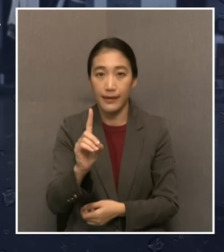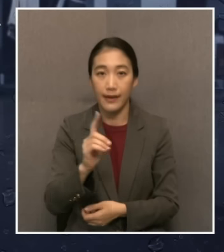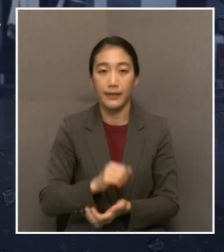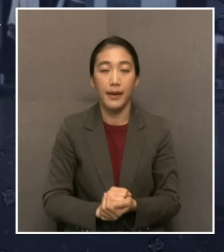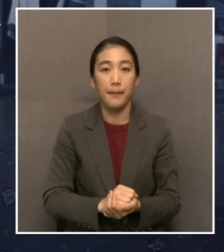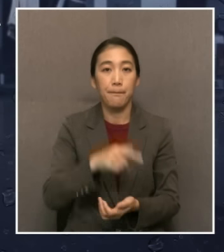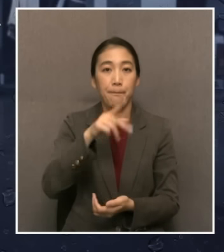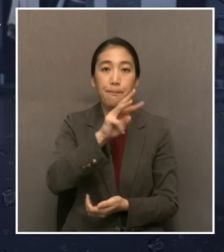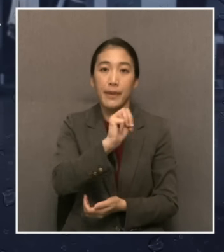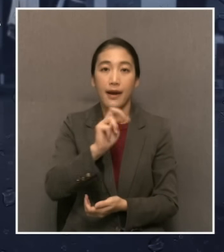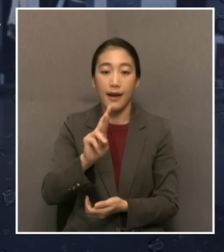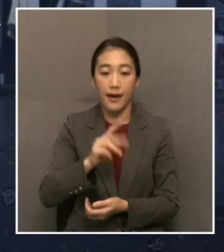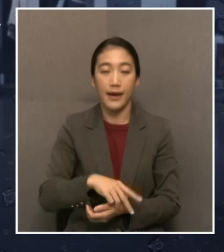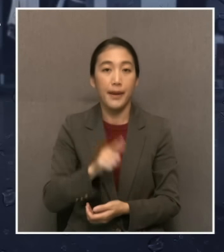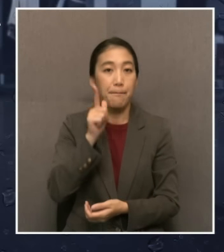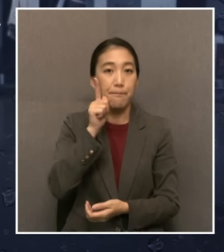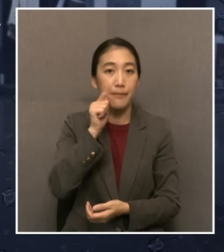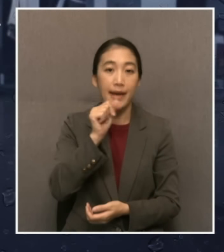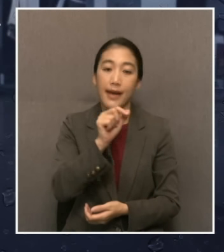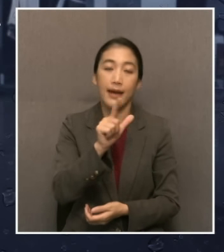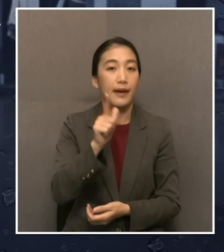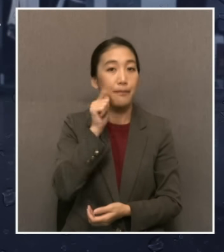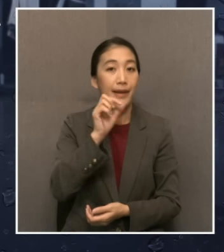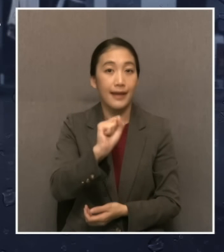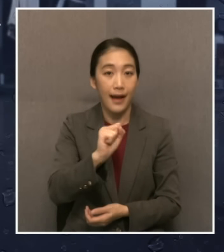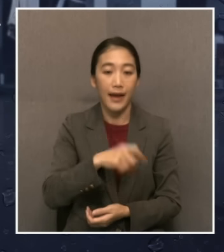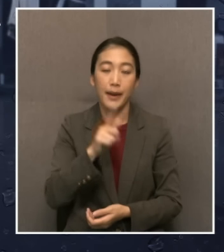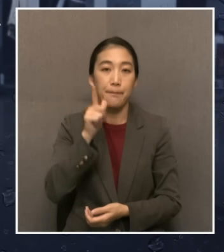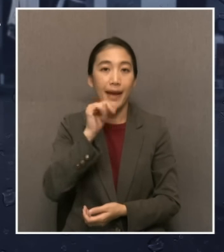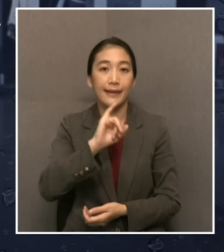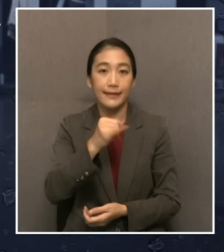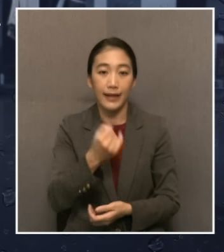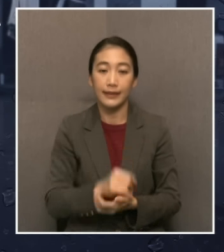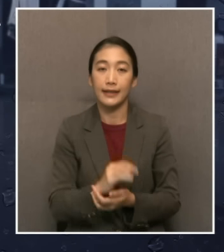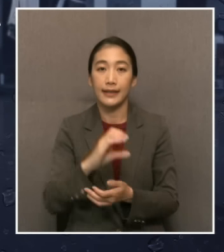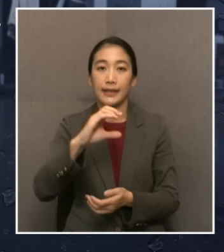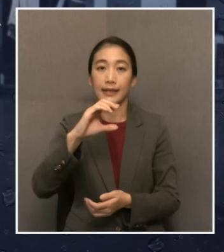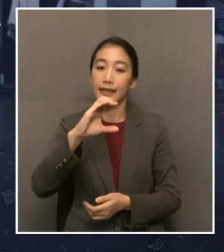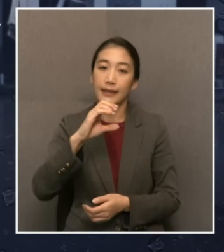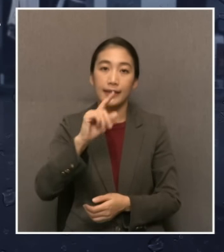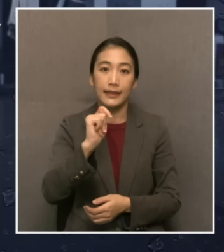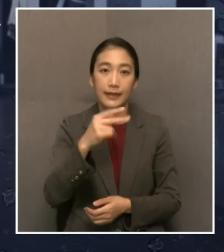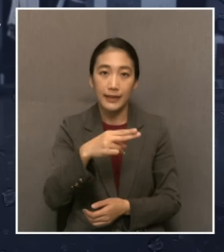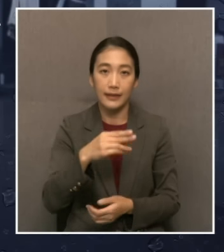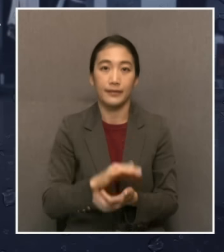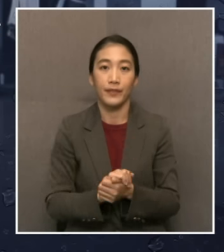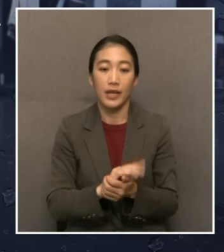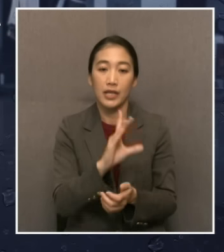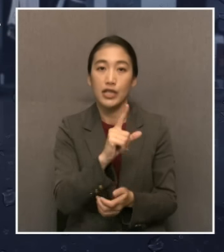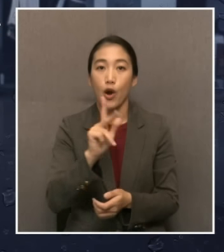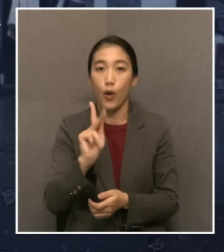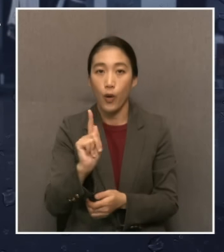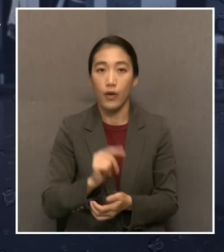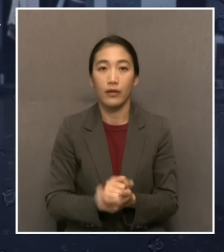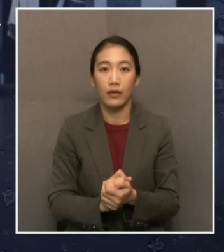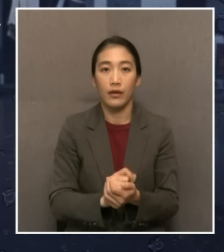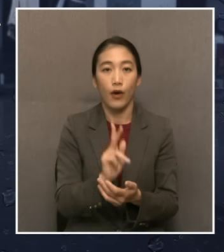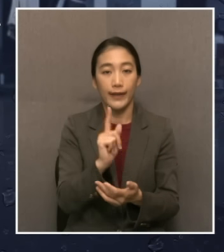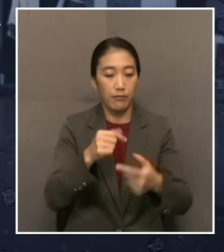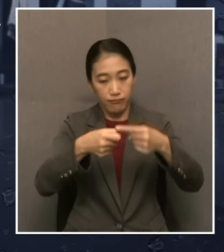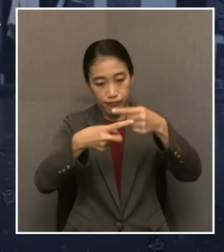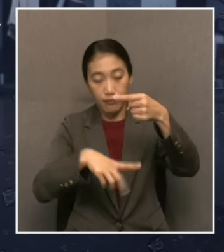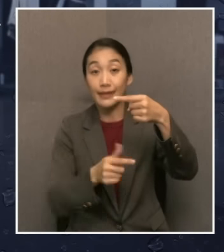แม่สายแม่จันทร์เทิงเชียงของขุนตาลเวียงแก่งและอำเภอปะเวียงป่าเป้า